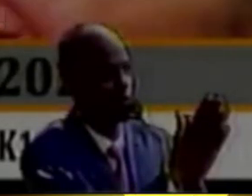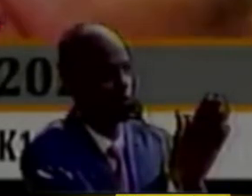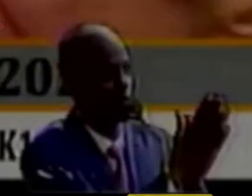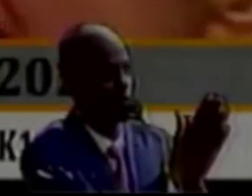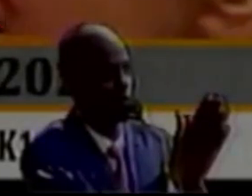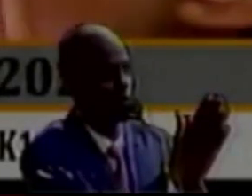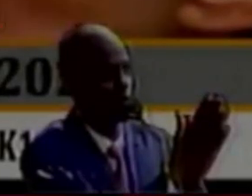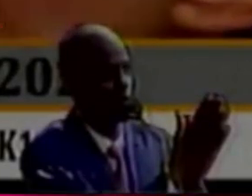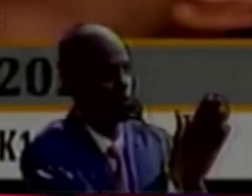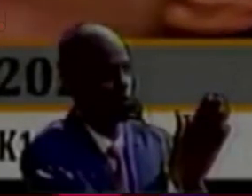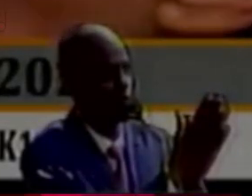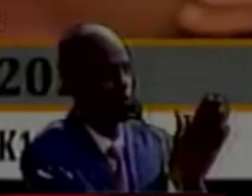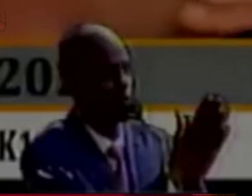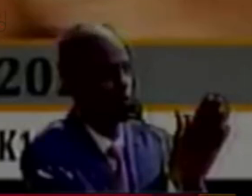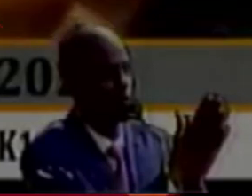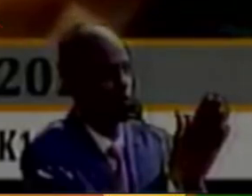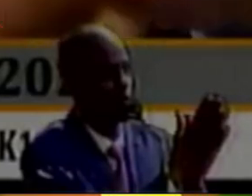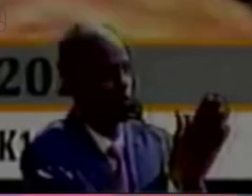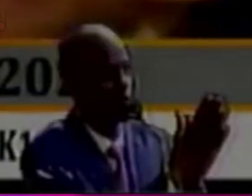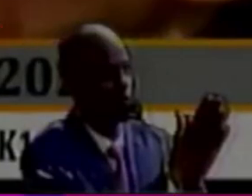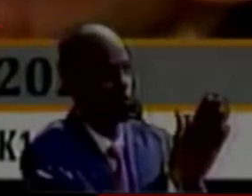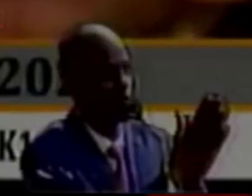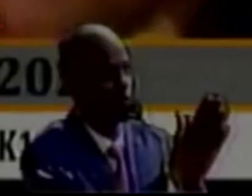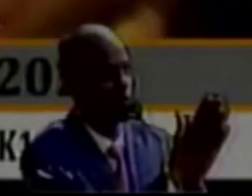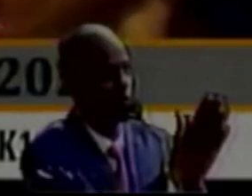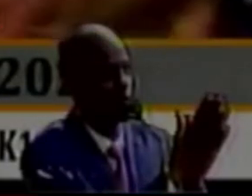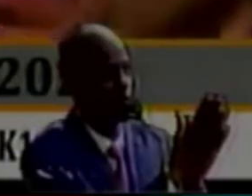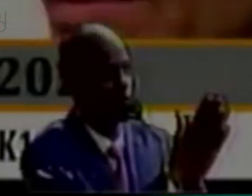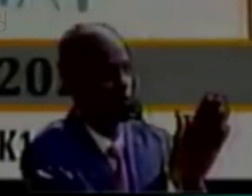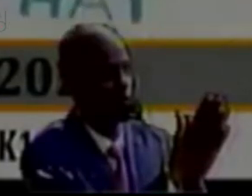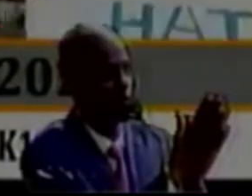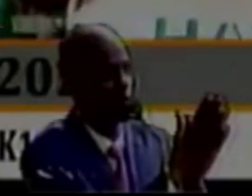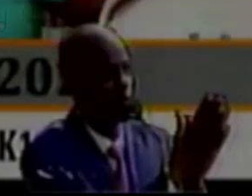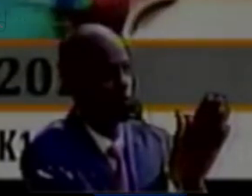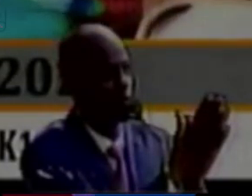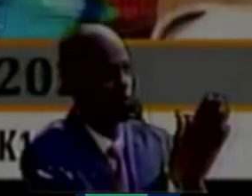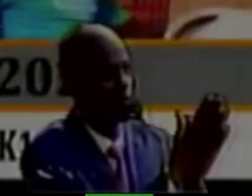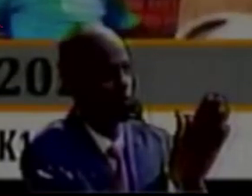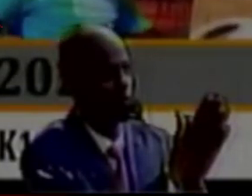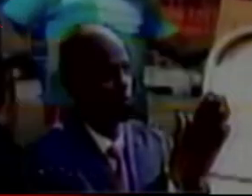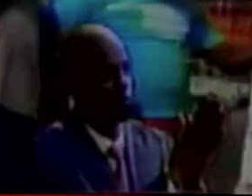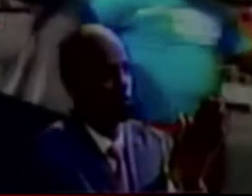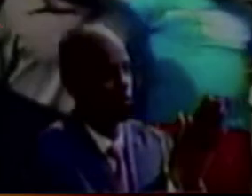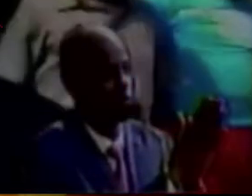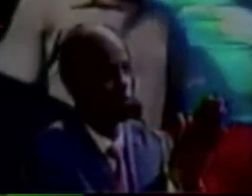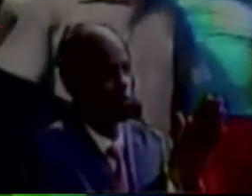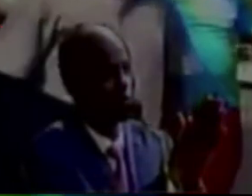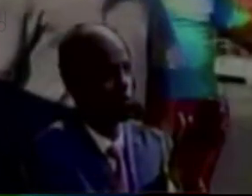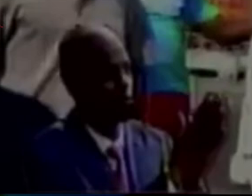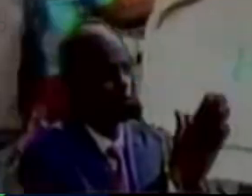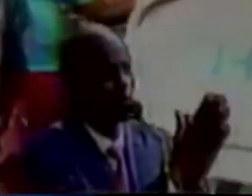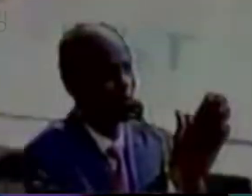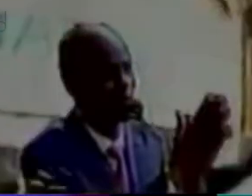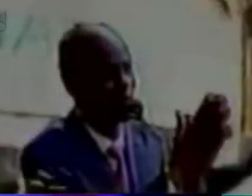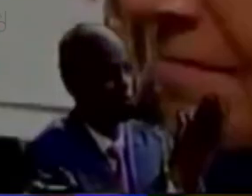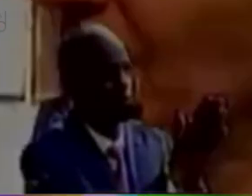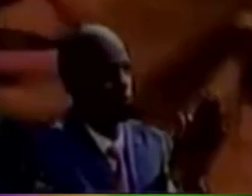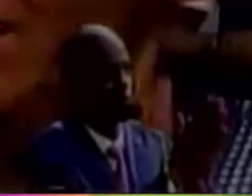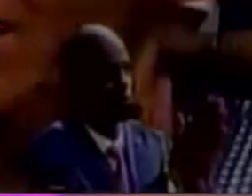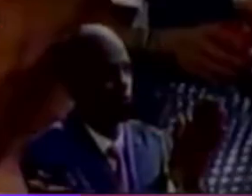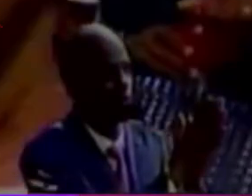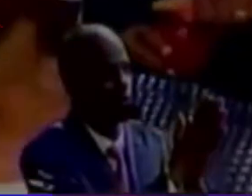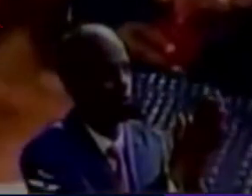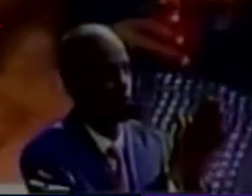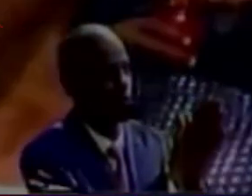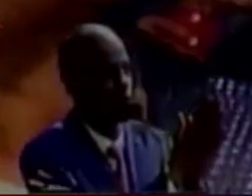can fill an entire truck, a large truck, in an hour. Et ils vont remplir un gros camion dans une heure de temps. But the problem? Mais problème